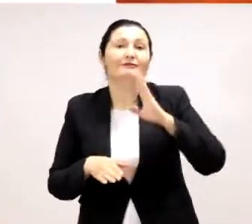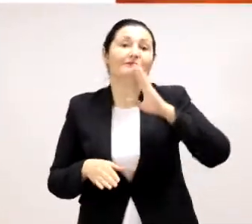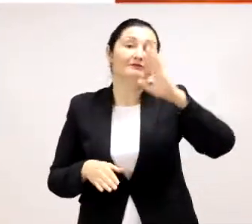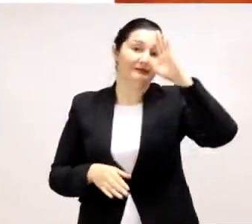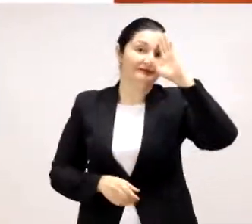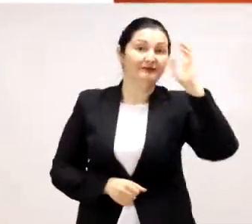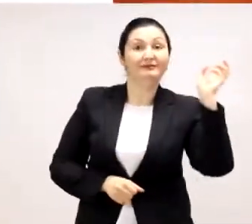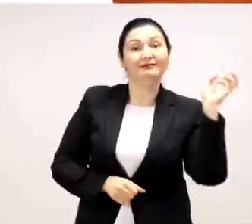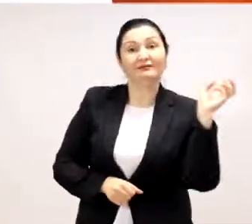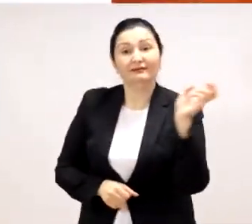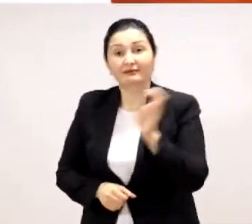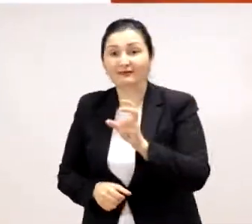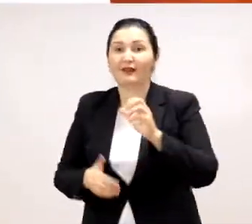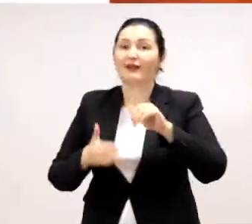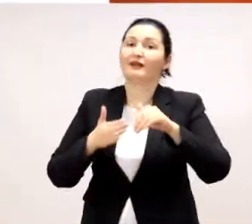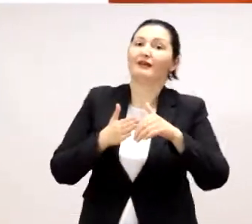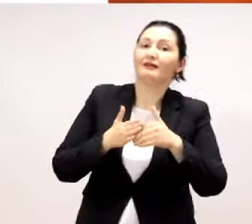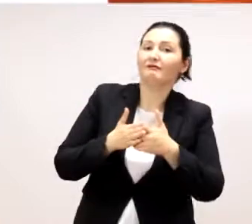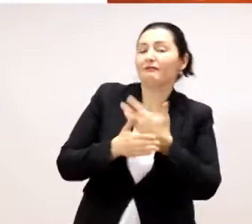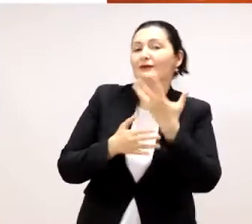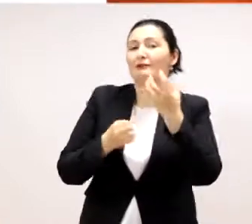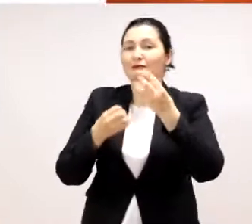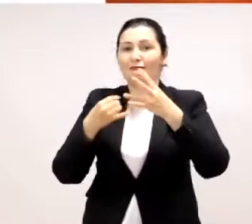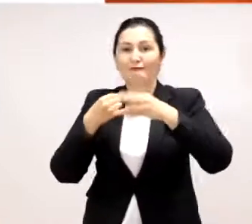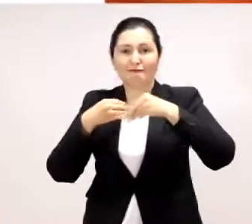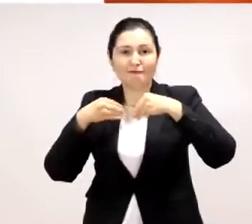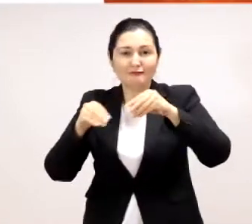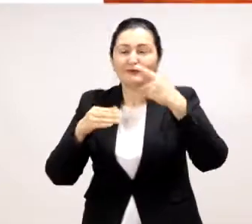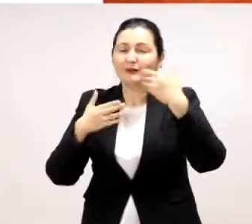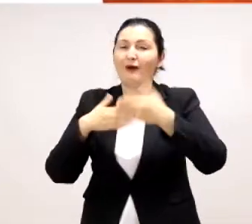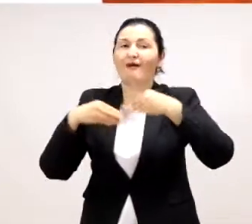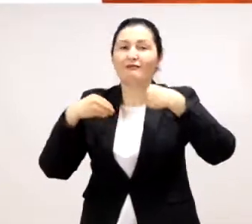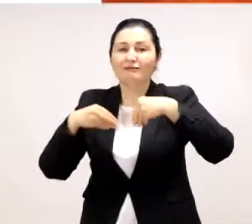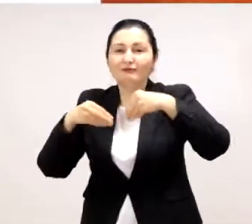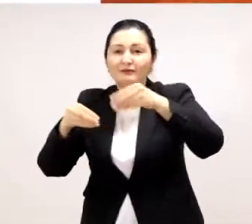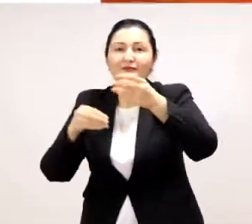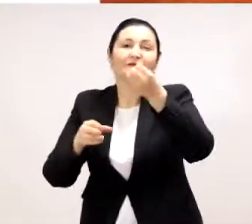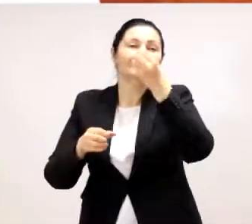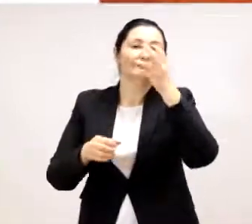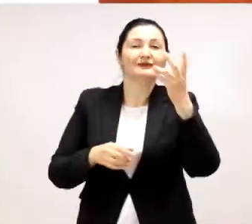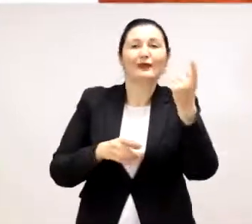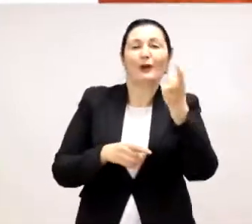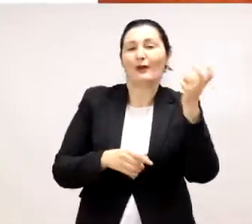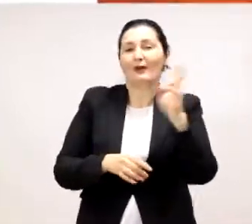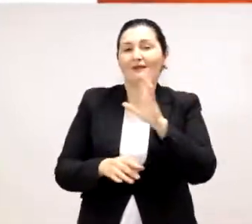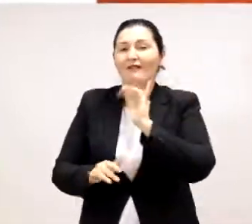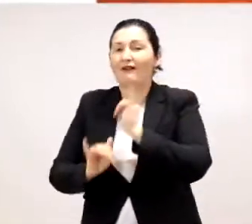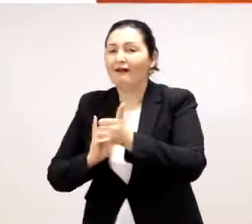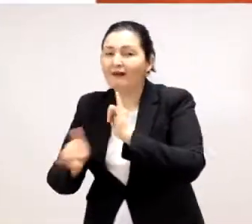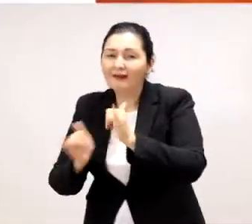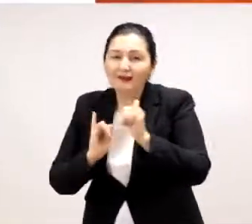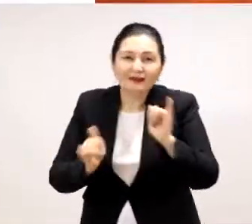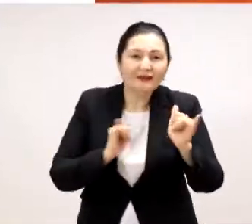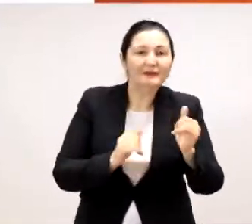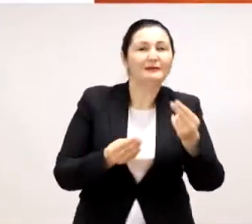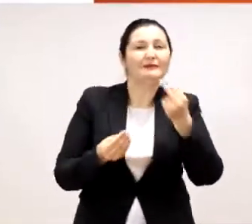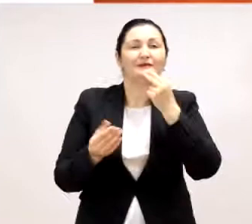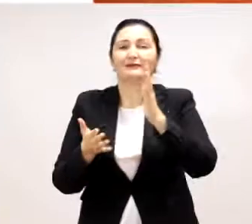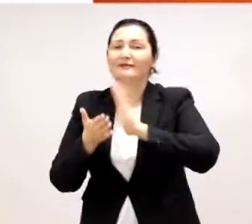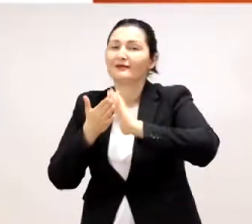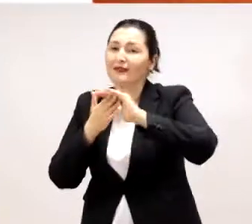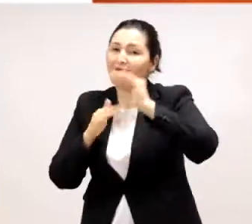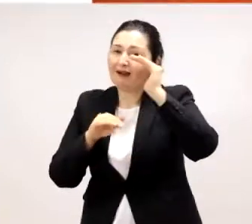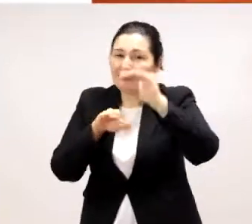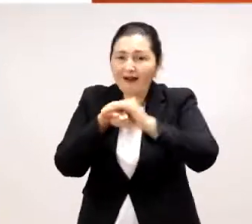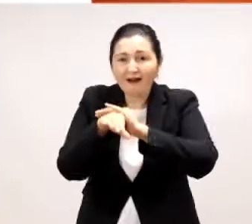پولیس در آمده باز یک رده گل شنانده رفتند. صاحب خانه گل ها رو آب داد، غذا داد، سرشان را سیله